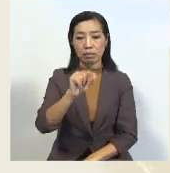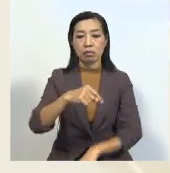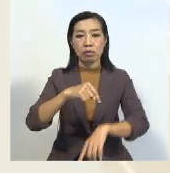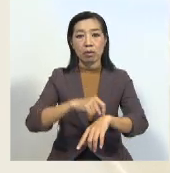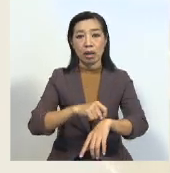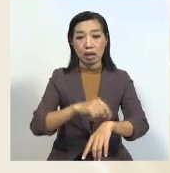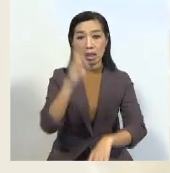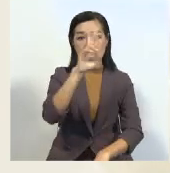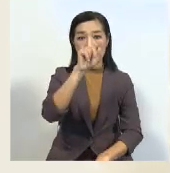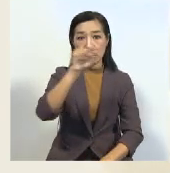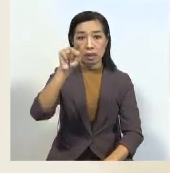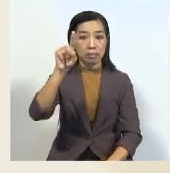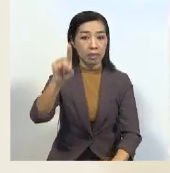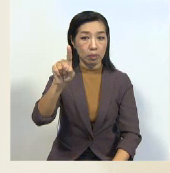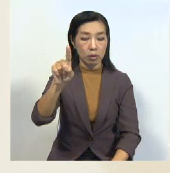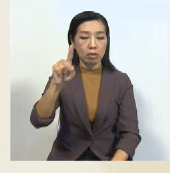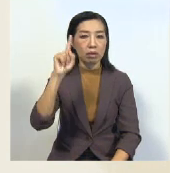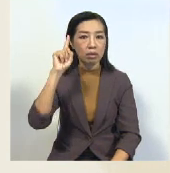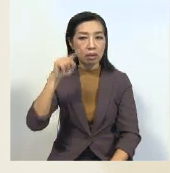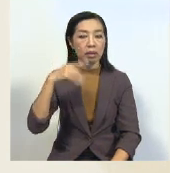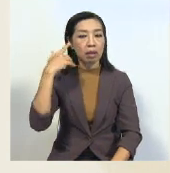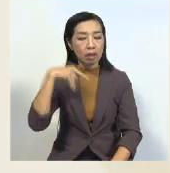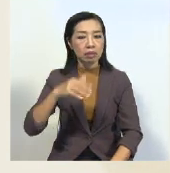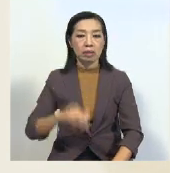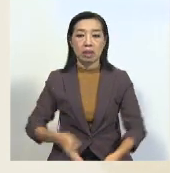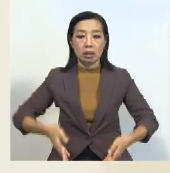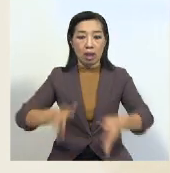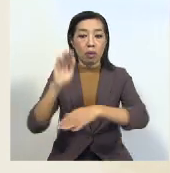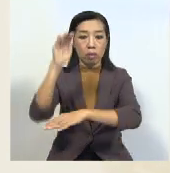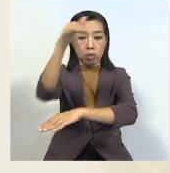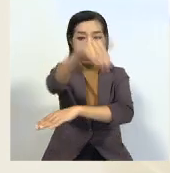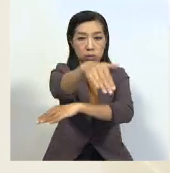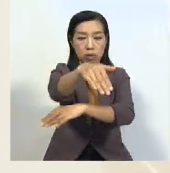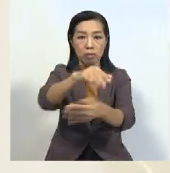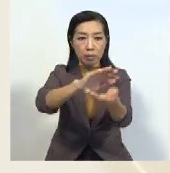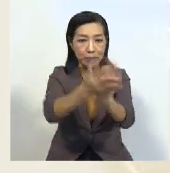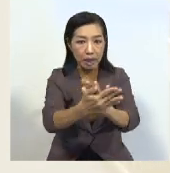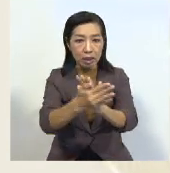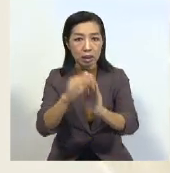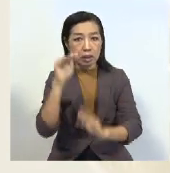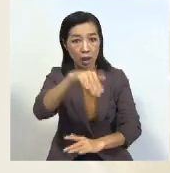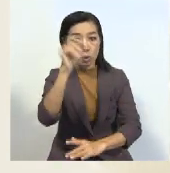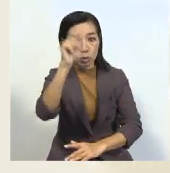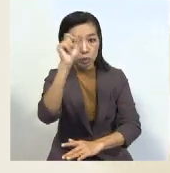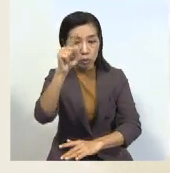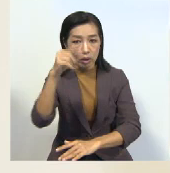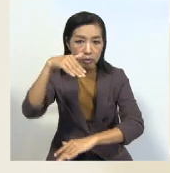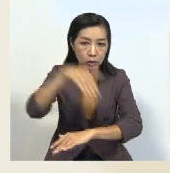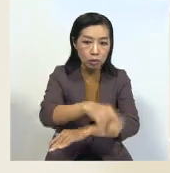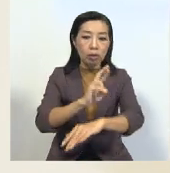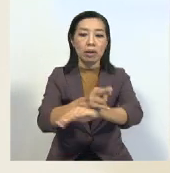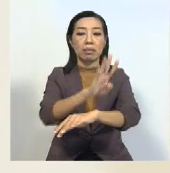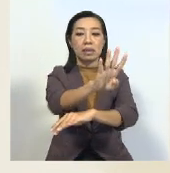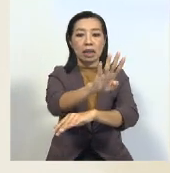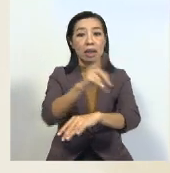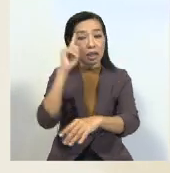น.ถึง 13:00 น.จะใช้เส้นทางโทเวเชื่อมต่อทางด่วนไปลงถนนพระราม4นะคะ